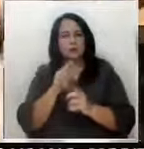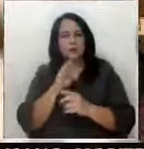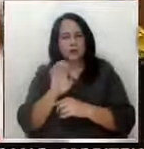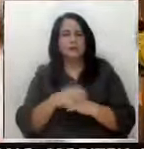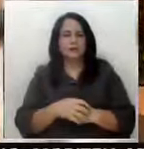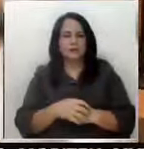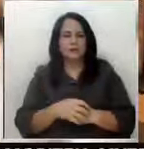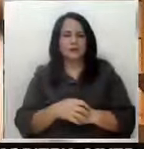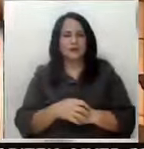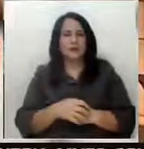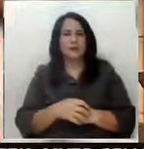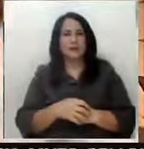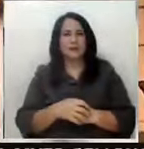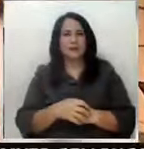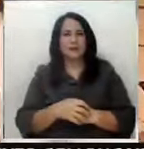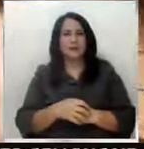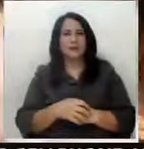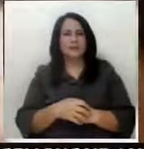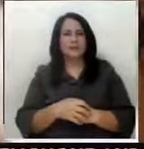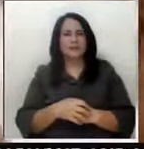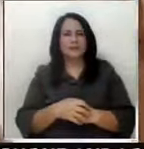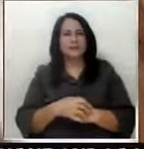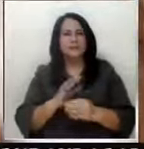Happy birthday to you!